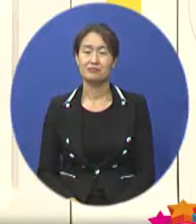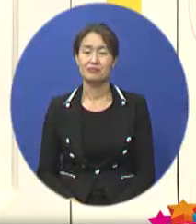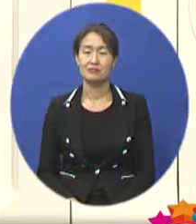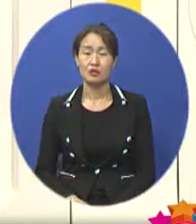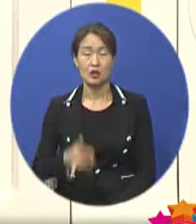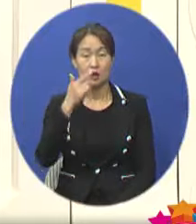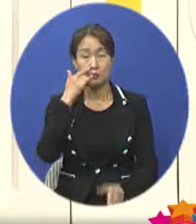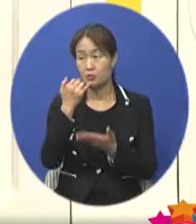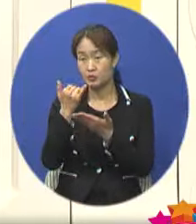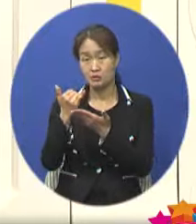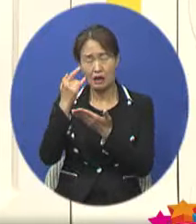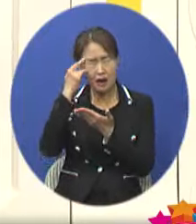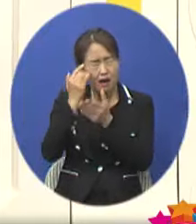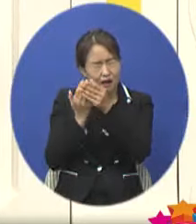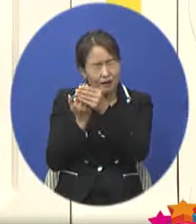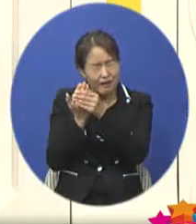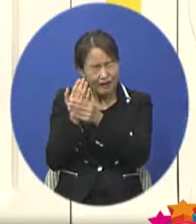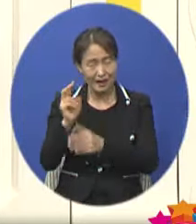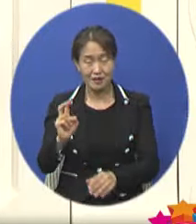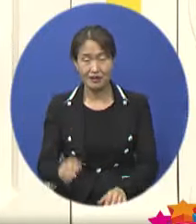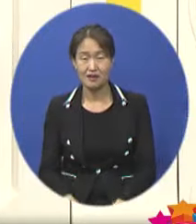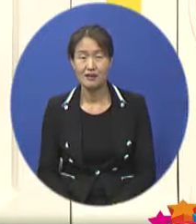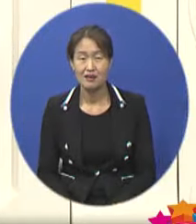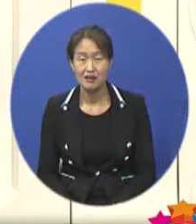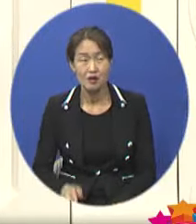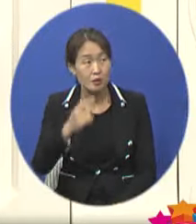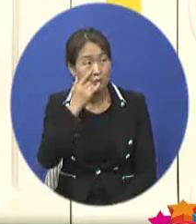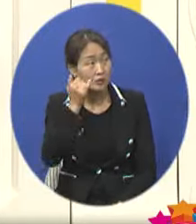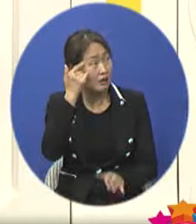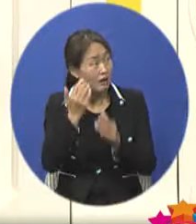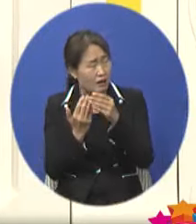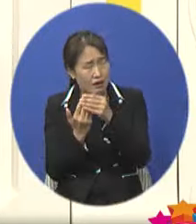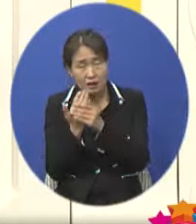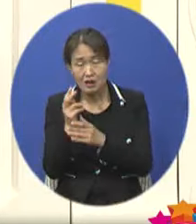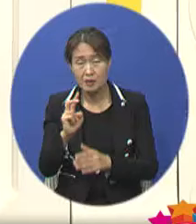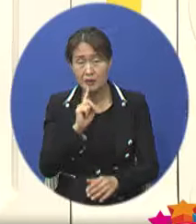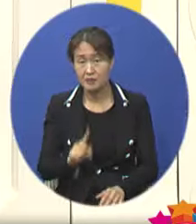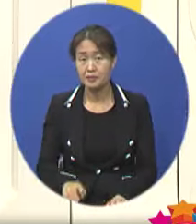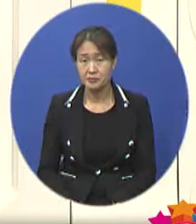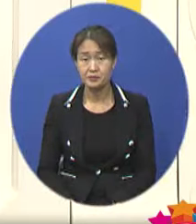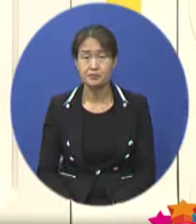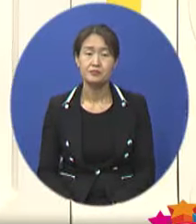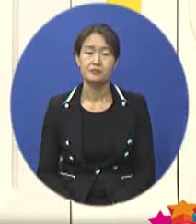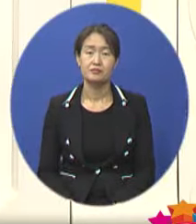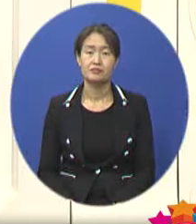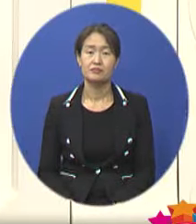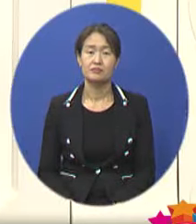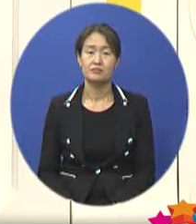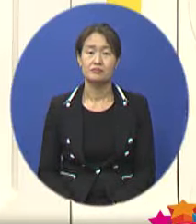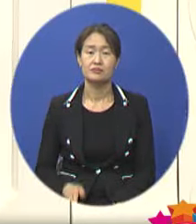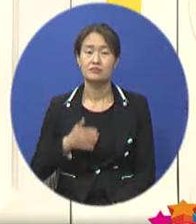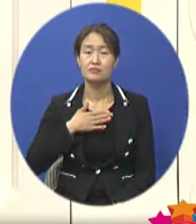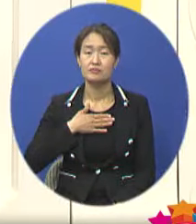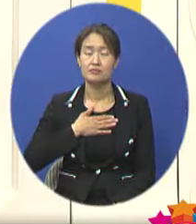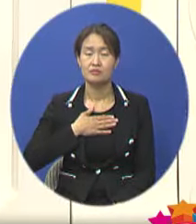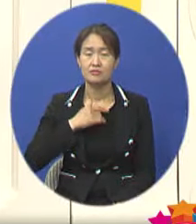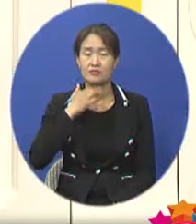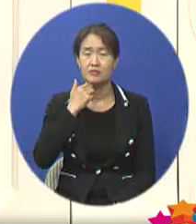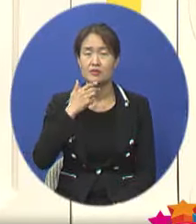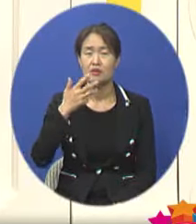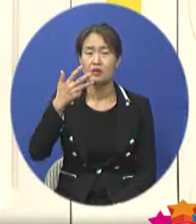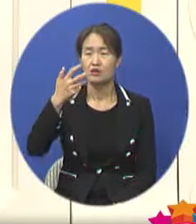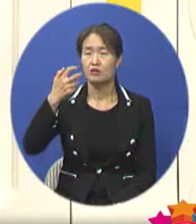예, 부모님 네. 생각이 나신가 봐요? 예? 부모님 생각이 나신가 봐요? 아, 저는 나이가